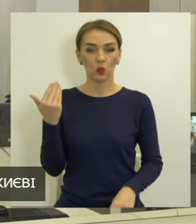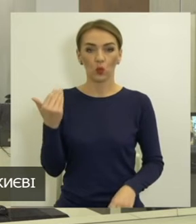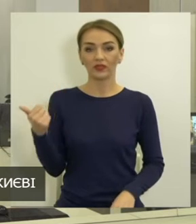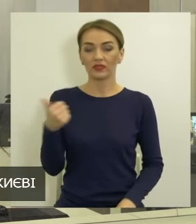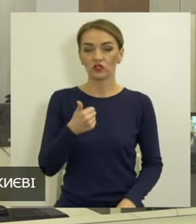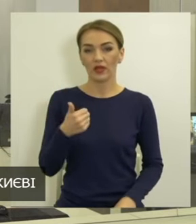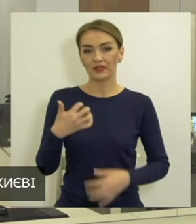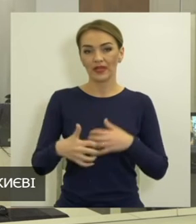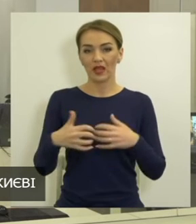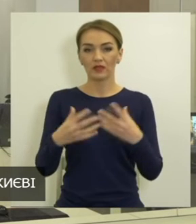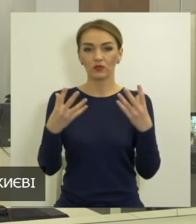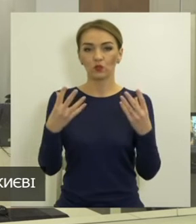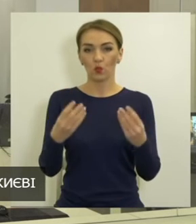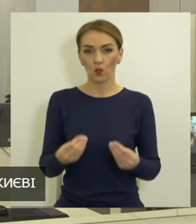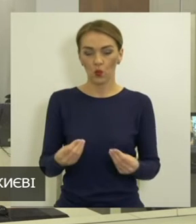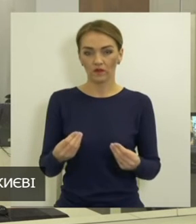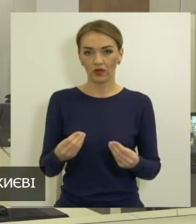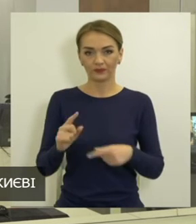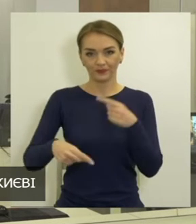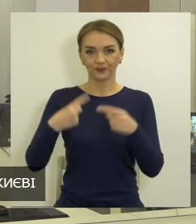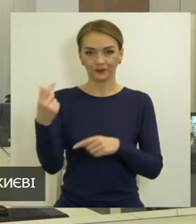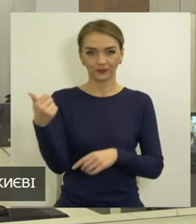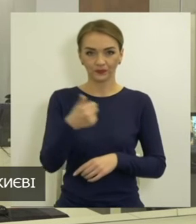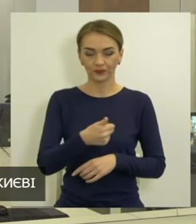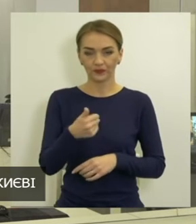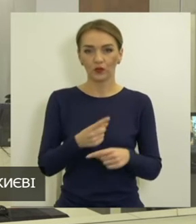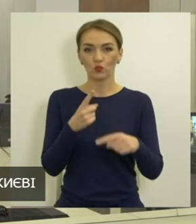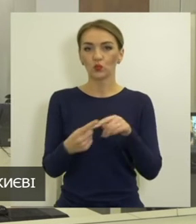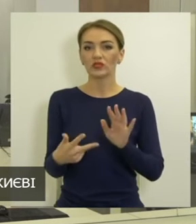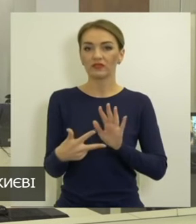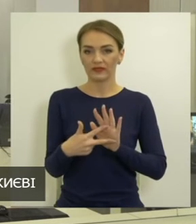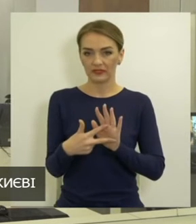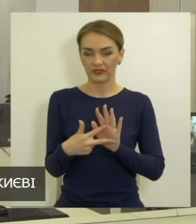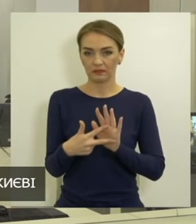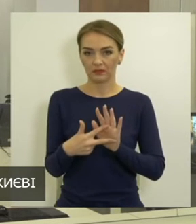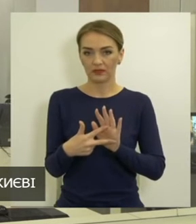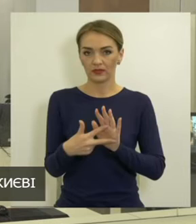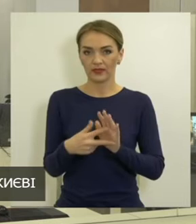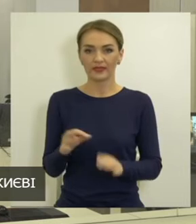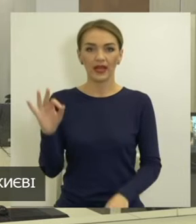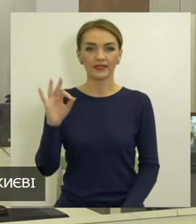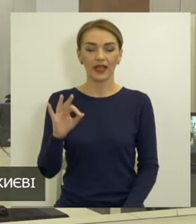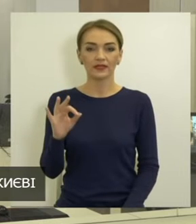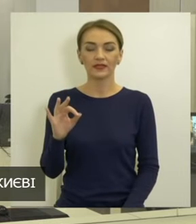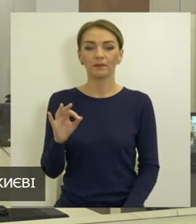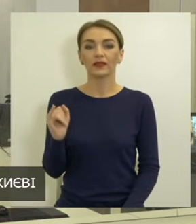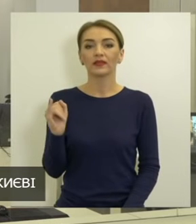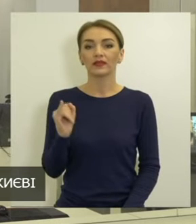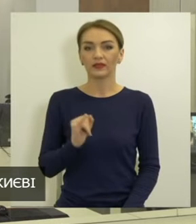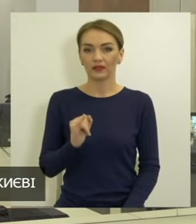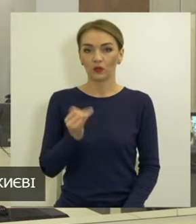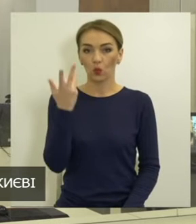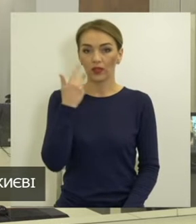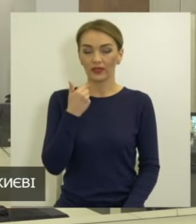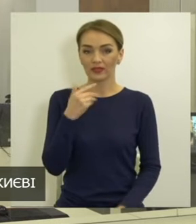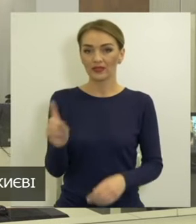температура підніметься вище плюс 8 градусів за Цельсію. І коли